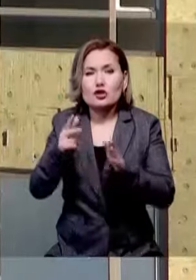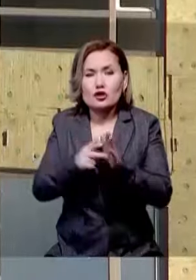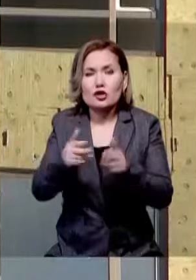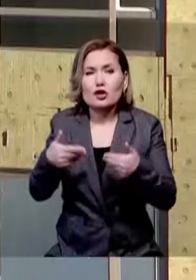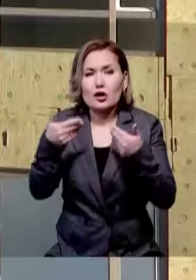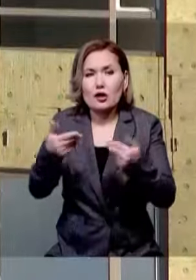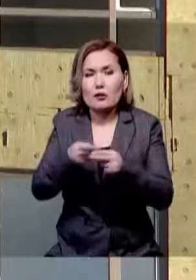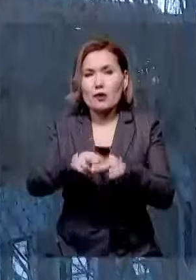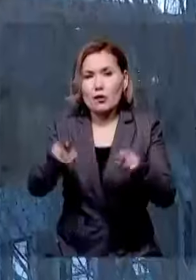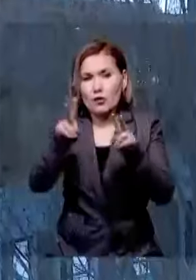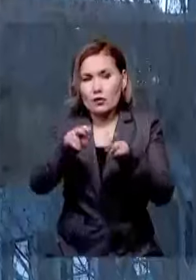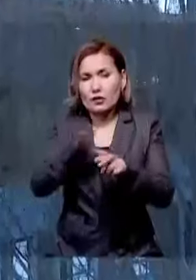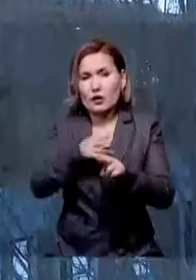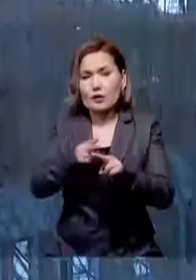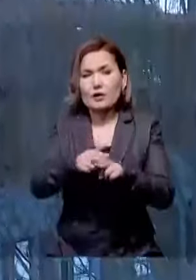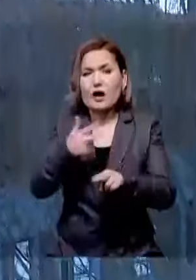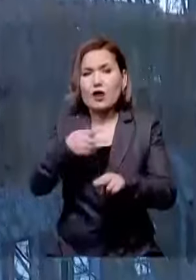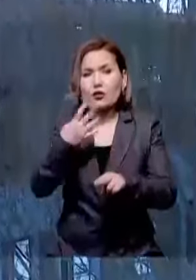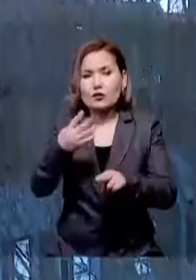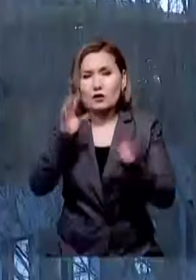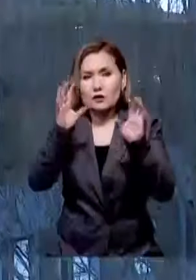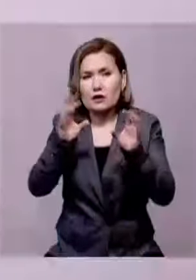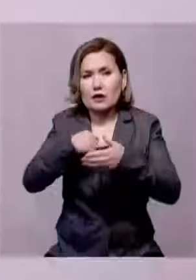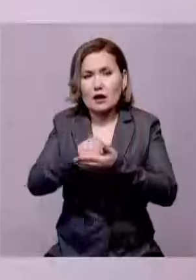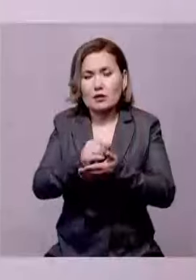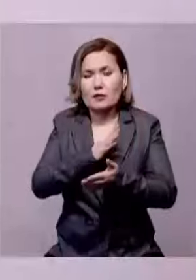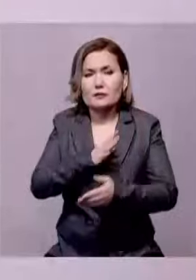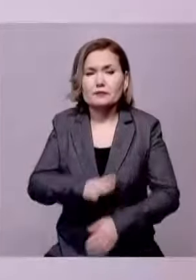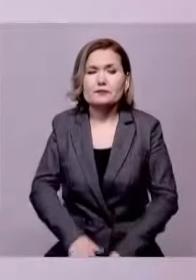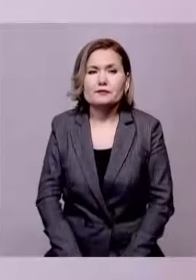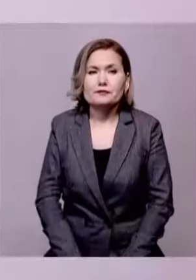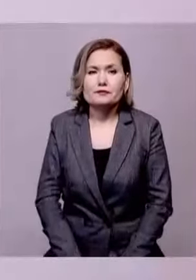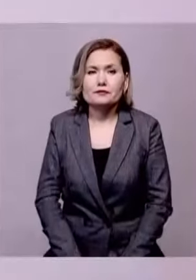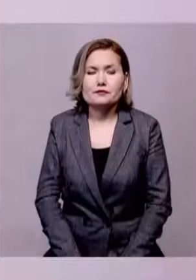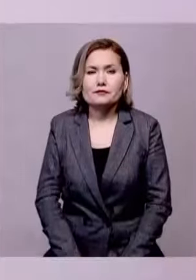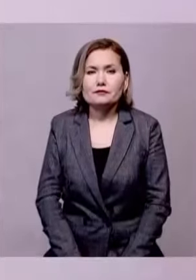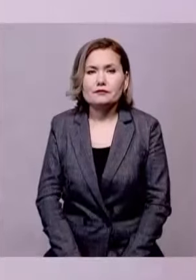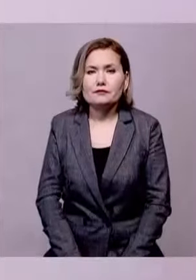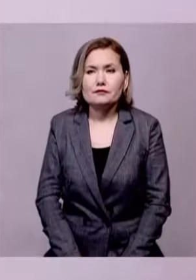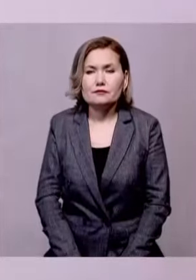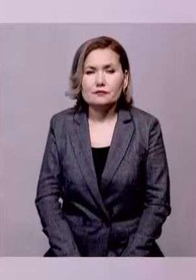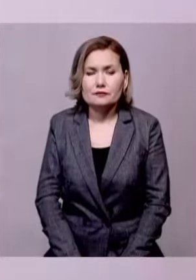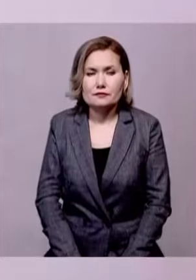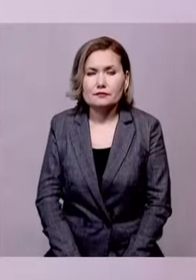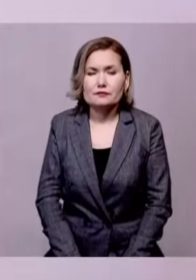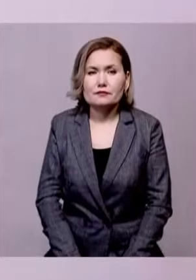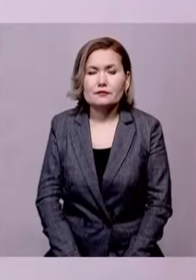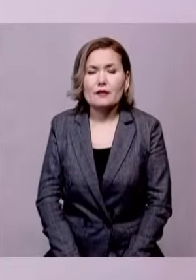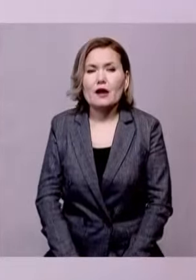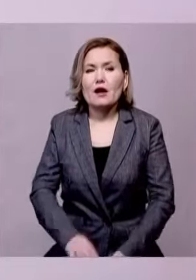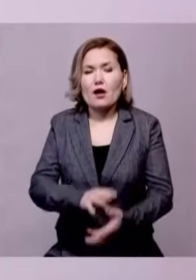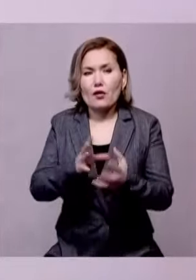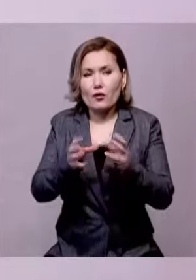ұсынысты саралапты. 34-ін қабылдаған көрінеді. Цифрландыру мәселесіне үлкен көңіл бөлінген болатын, сонымен